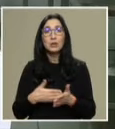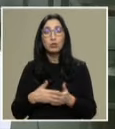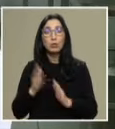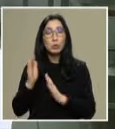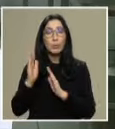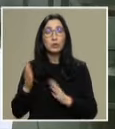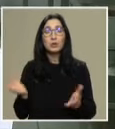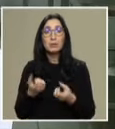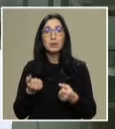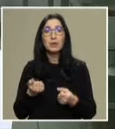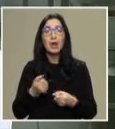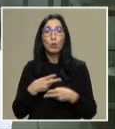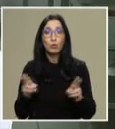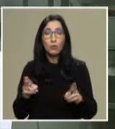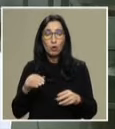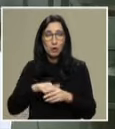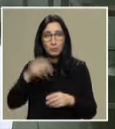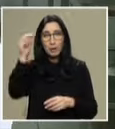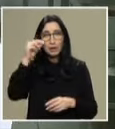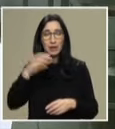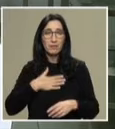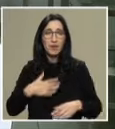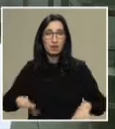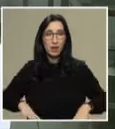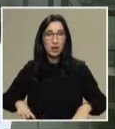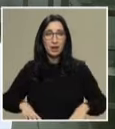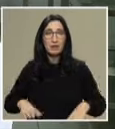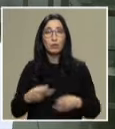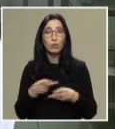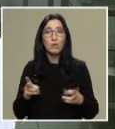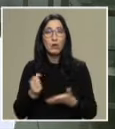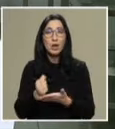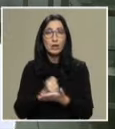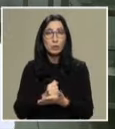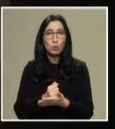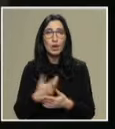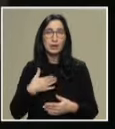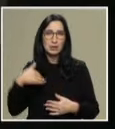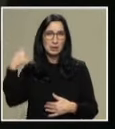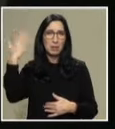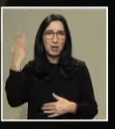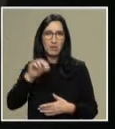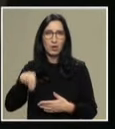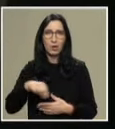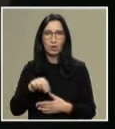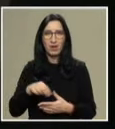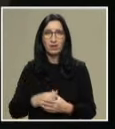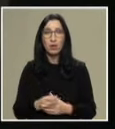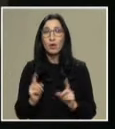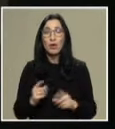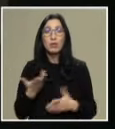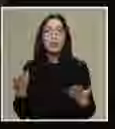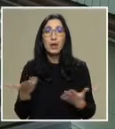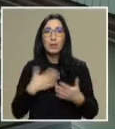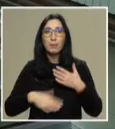да реализирам мечтата си да отворя в България, в нашия град. Искам да си отворя ресторанче, в което аз съм главната готвачка. А кое ти е